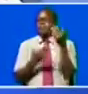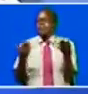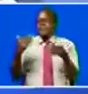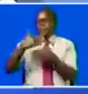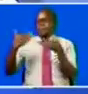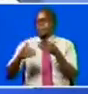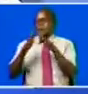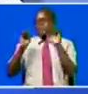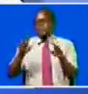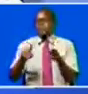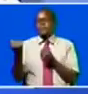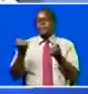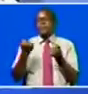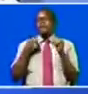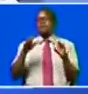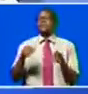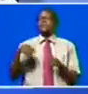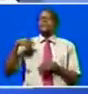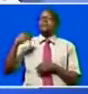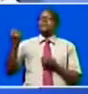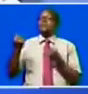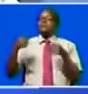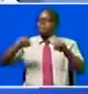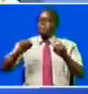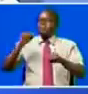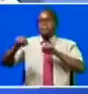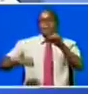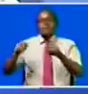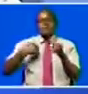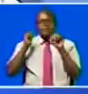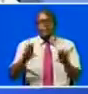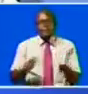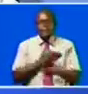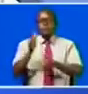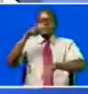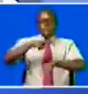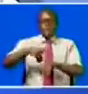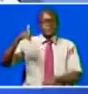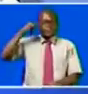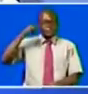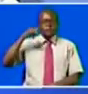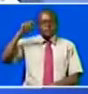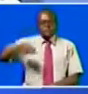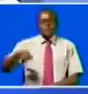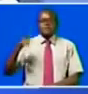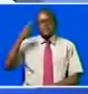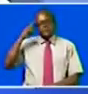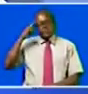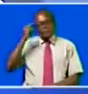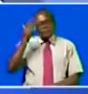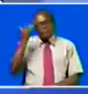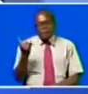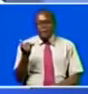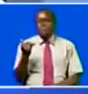hujajenga, hauna gari, hata baisikeli ya miguu mbili hauna, unapoteza muda kwa simu. Jiangalie kabisa, ujifikirie kwa nini